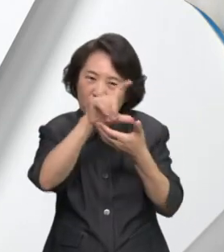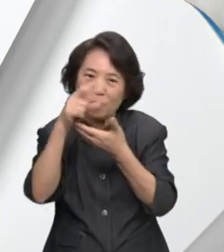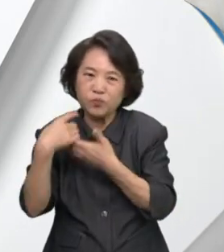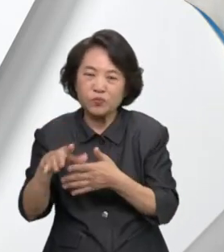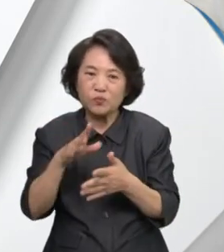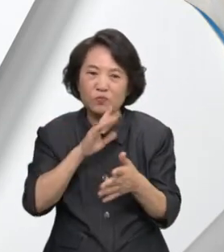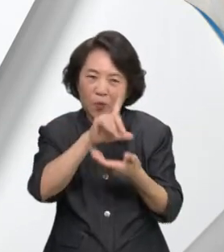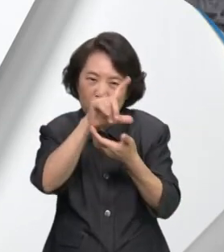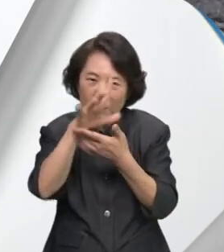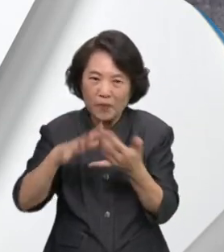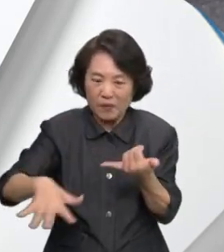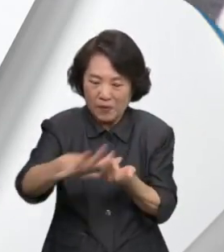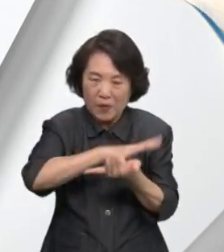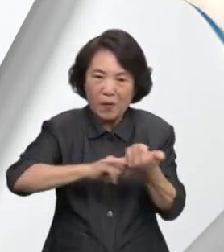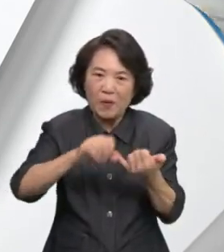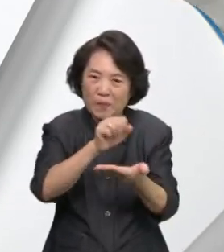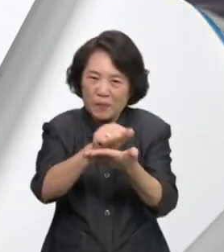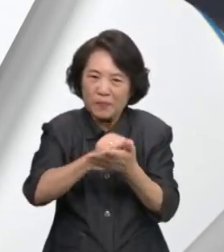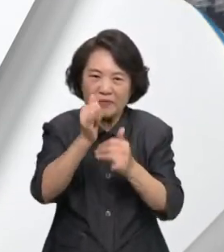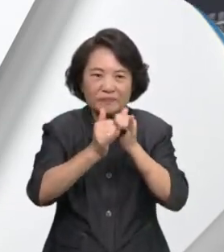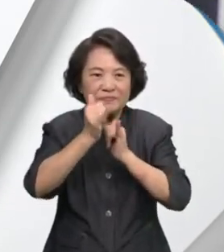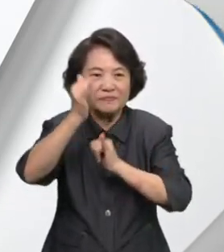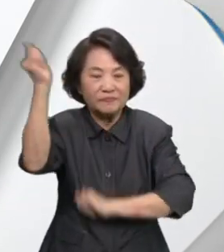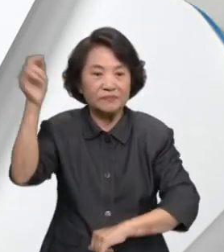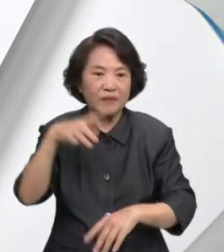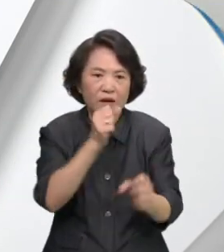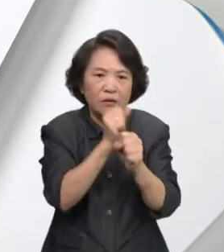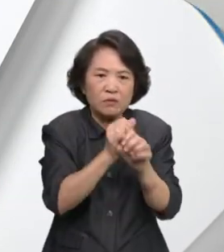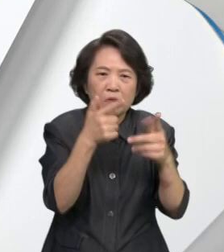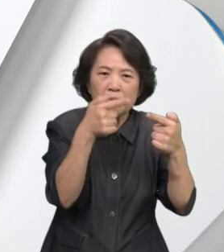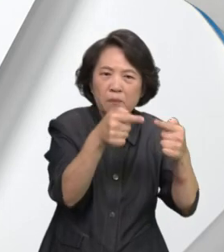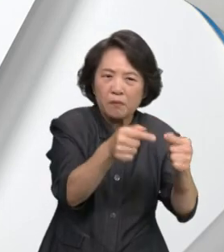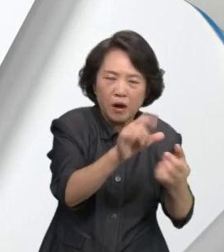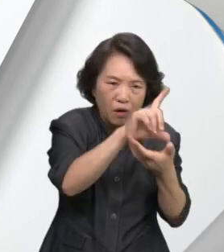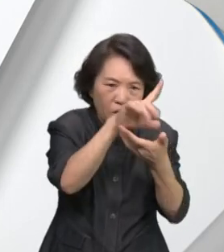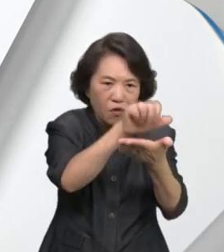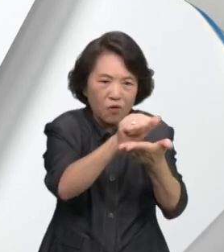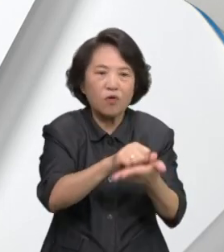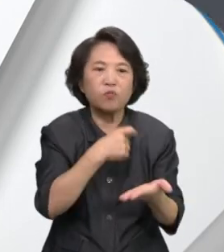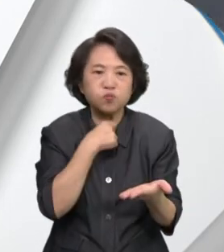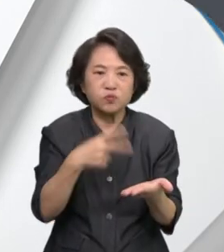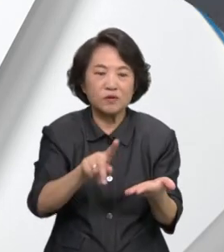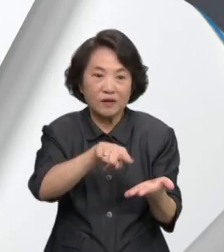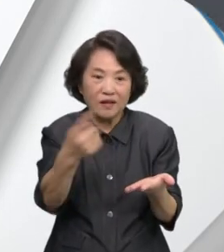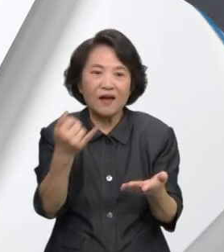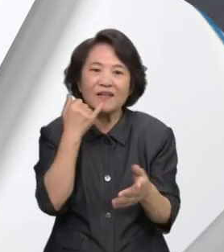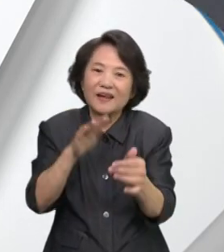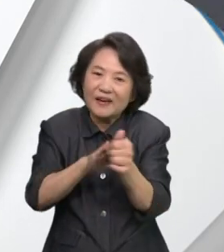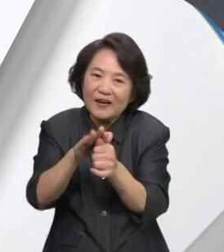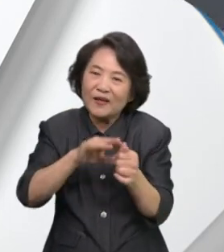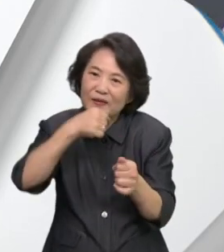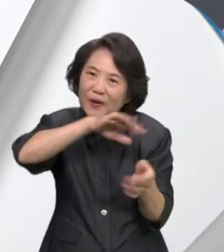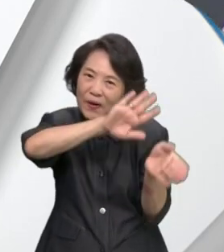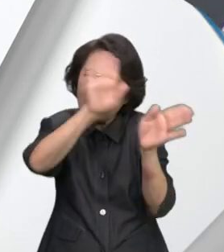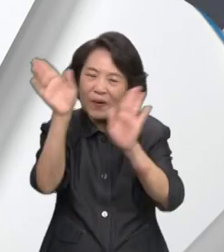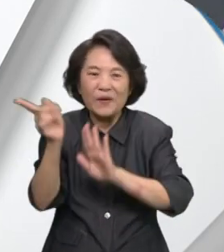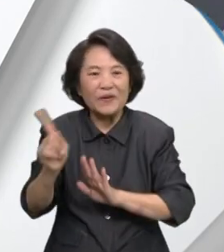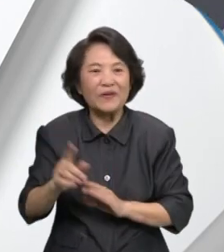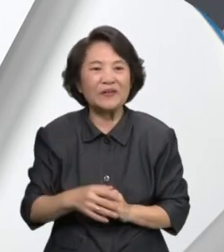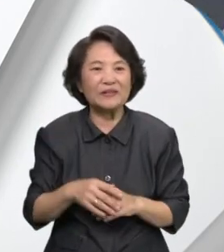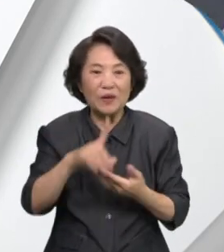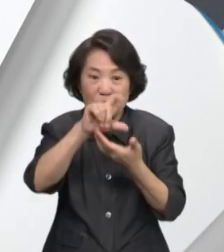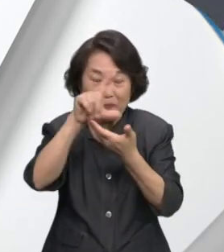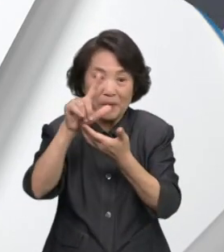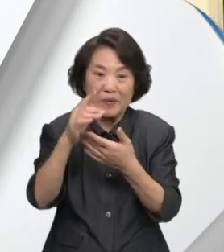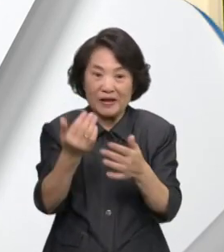透过镜头去记录台湾嘅故事，用镜头记录慢慢你会看唔到嘅农行业，冇做喺定型下嘅台湾成样。镜头后